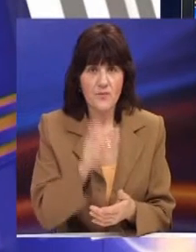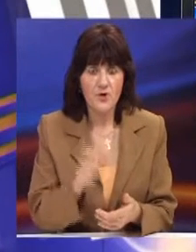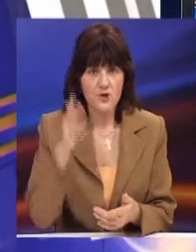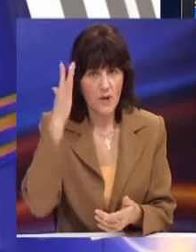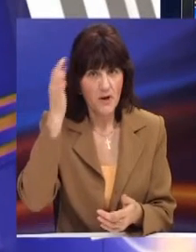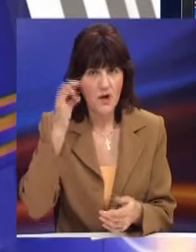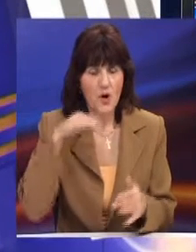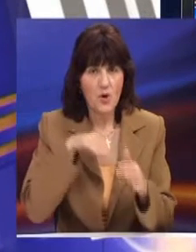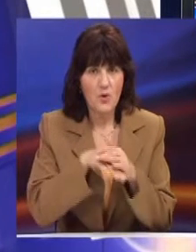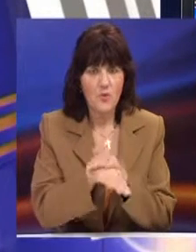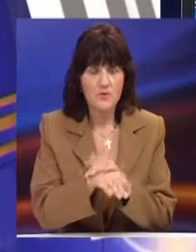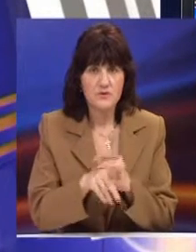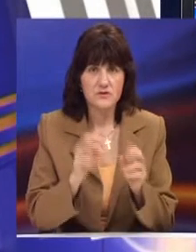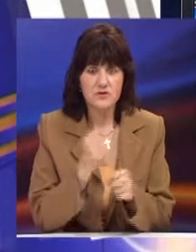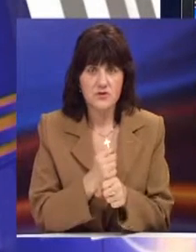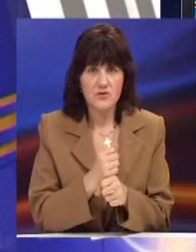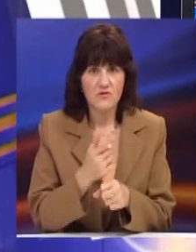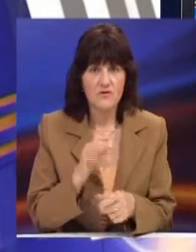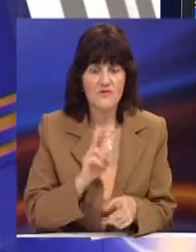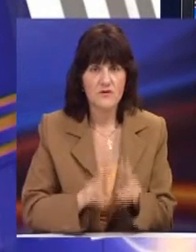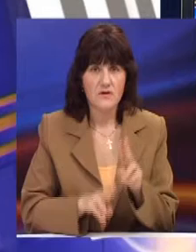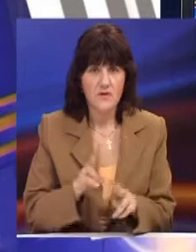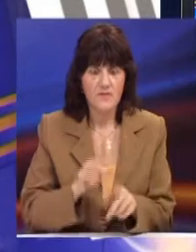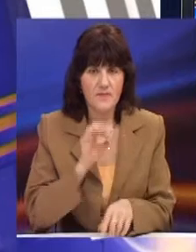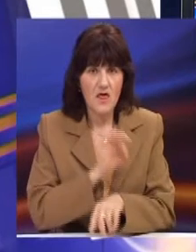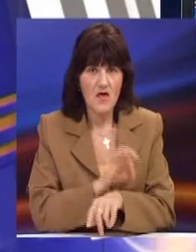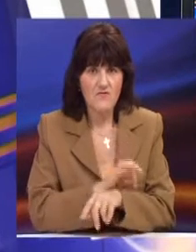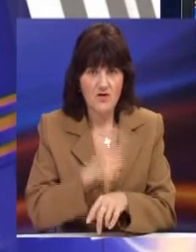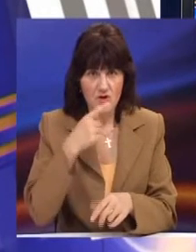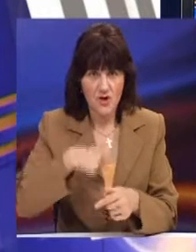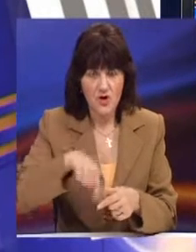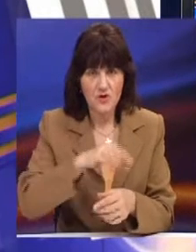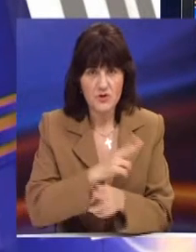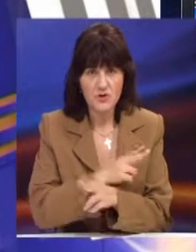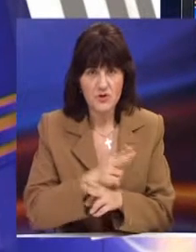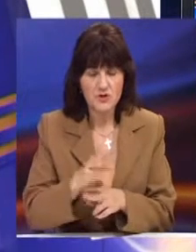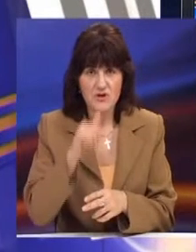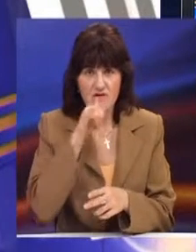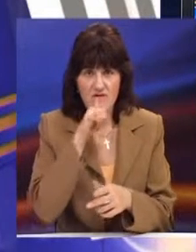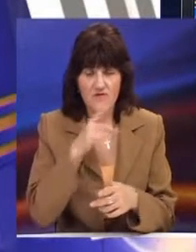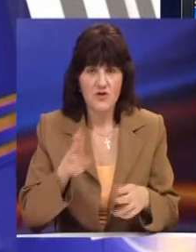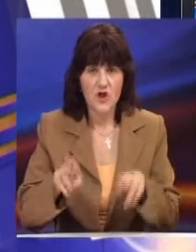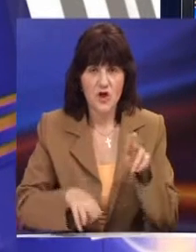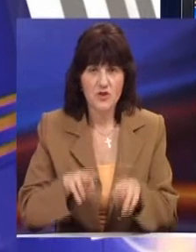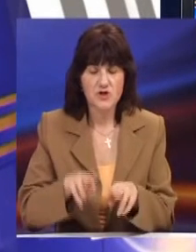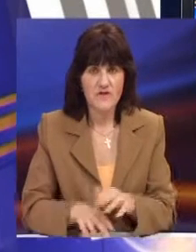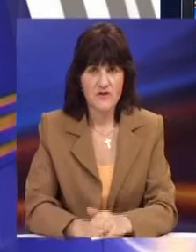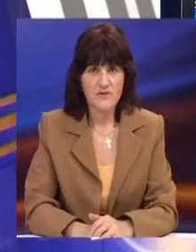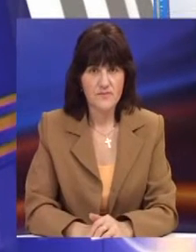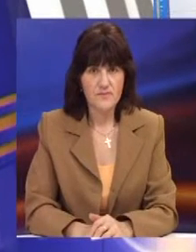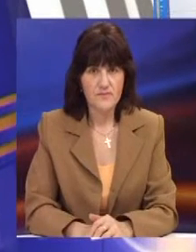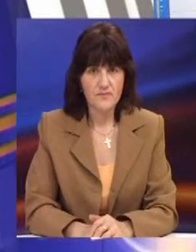potrošača da vodi brigu o unutrašnjim instalacijama objekta i da se stara da vodomerno okno bude čisto, a vodomer dostupan za